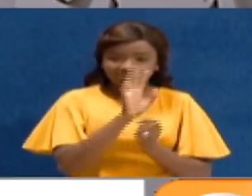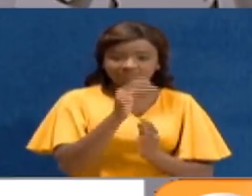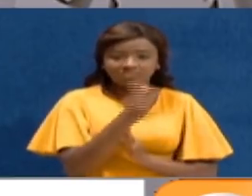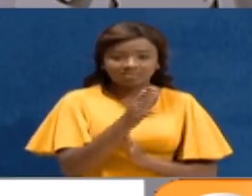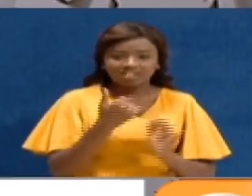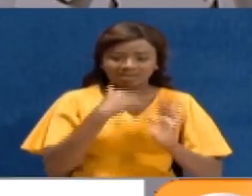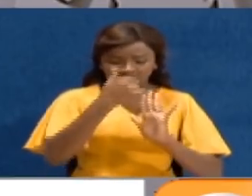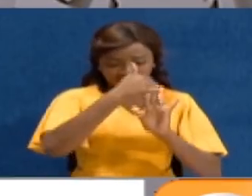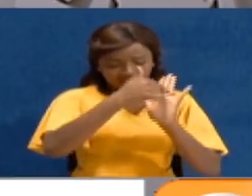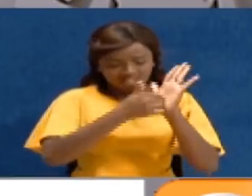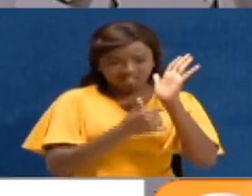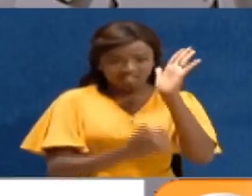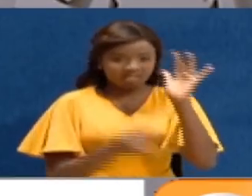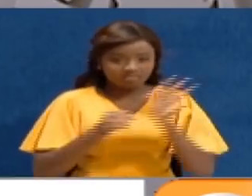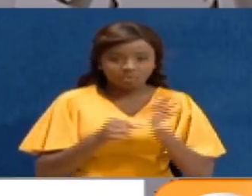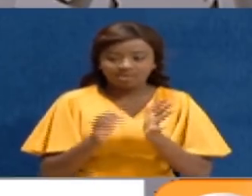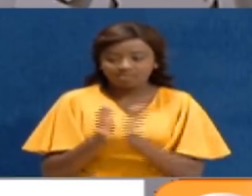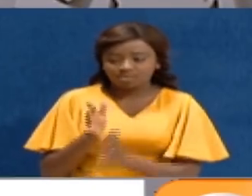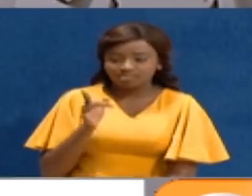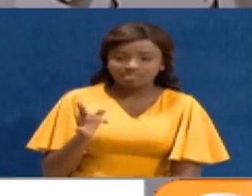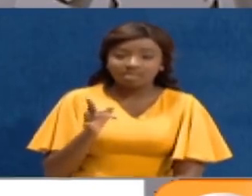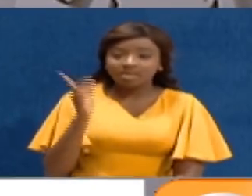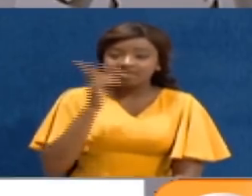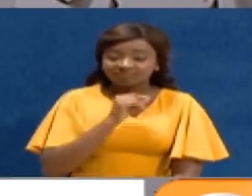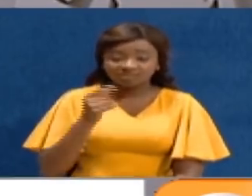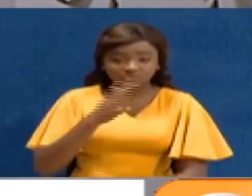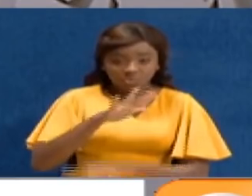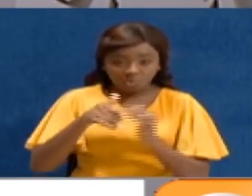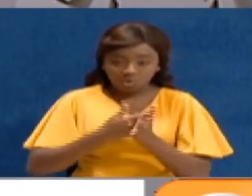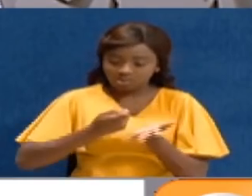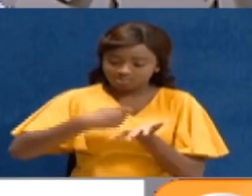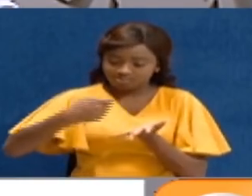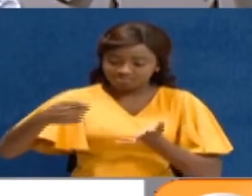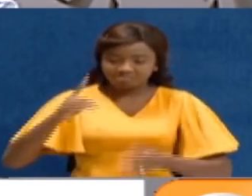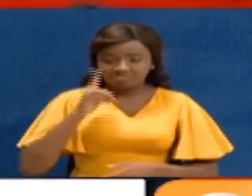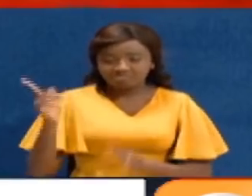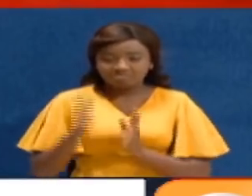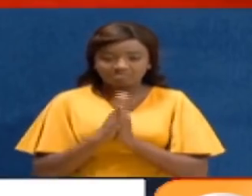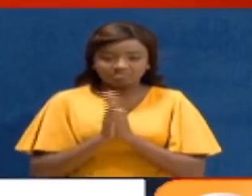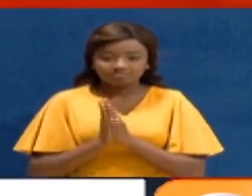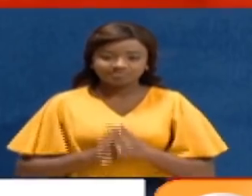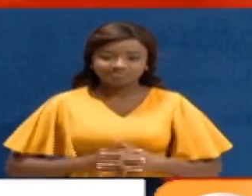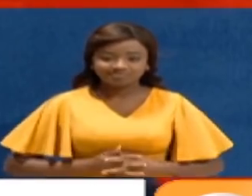wawakilishi wodi 86 wakitia saini kama kadhaa gunga anavyotuarifu sasa.